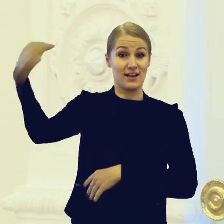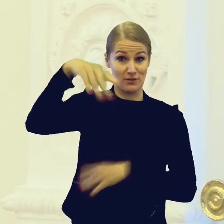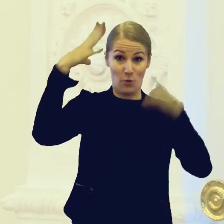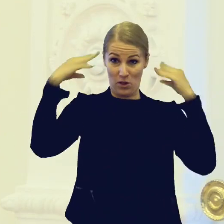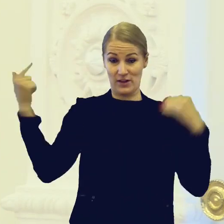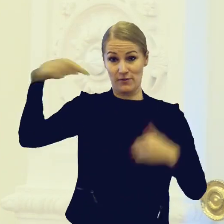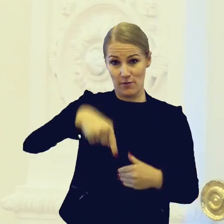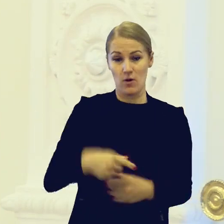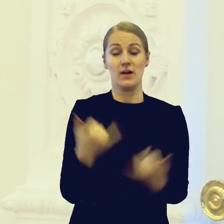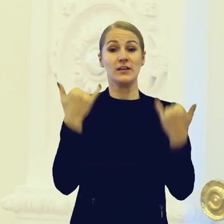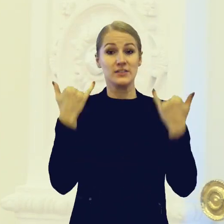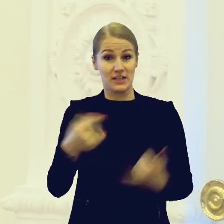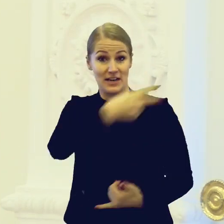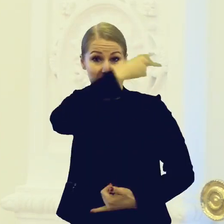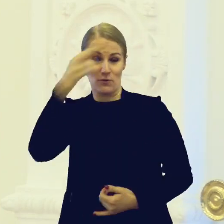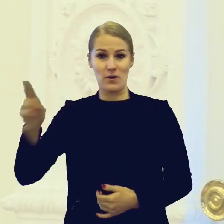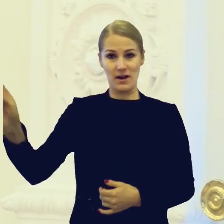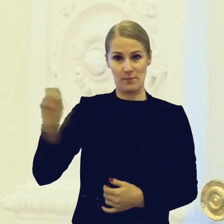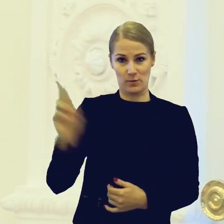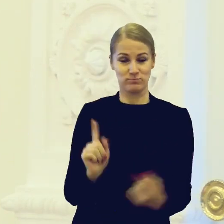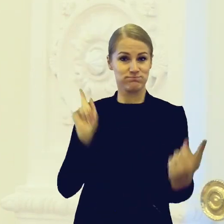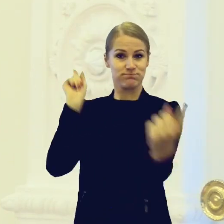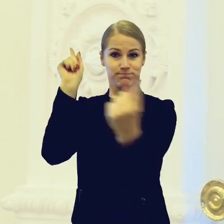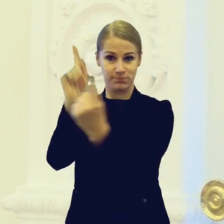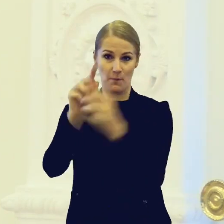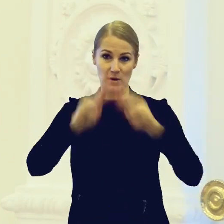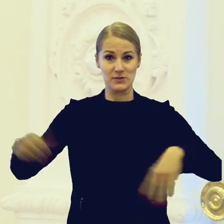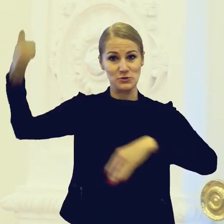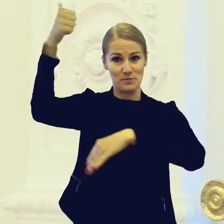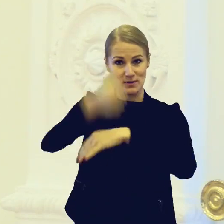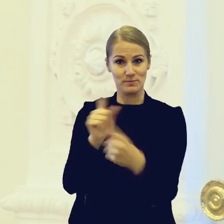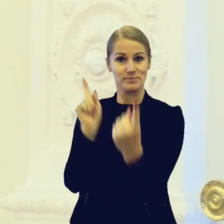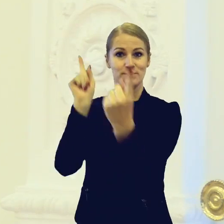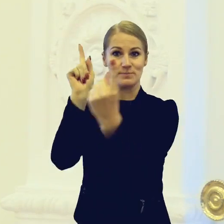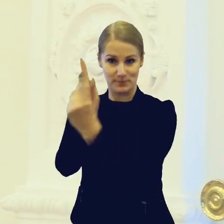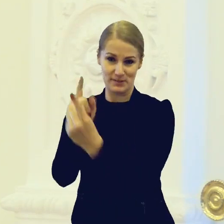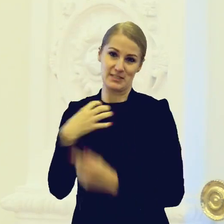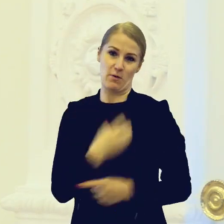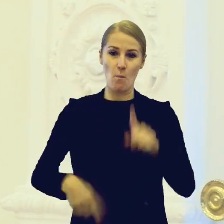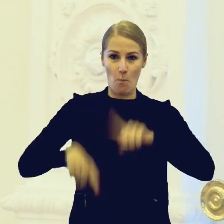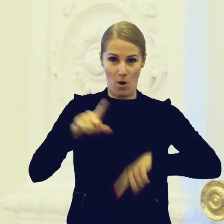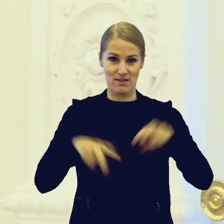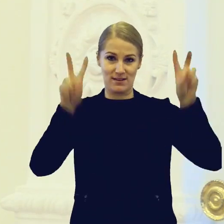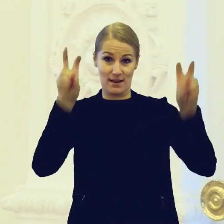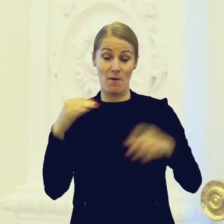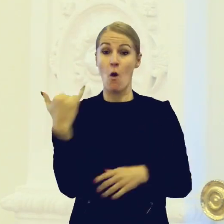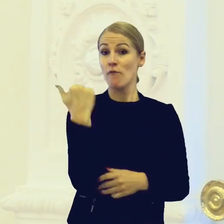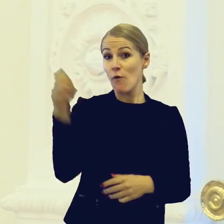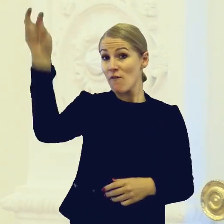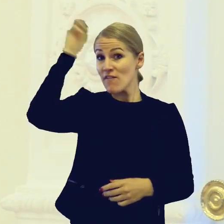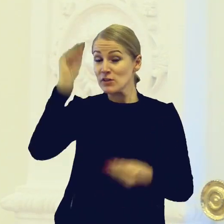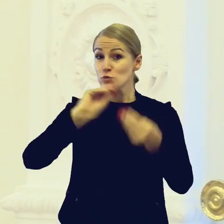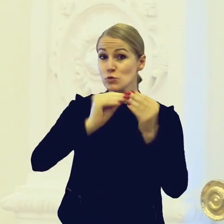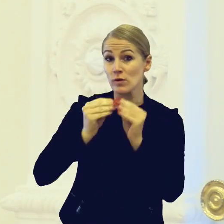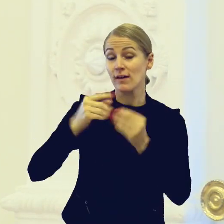įvyko Lietuvos Respublikos prezidento ir Niderlandų ministro pirmininko dvišalės susitikimas, kuriame šalių vadovai aptarė